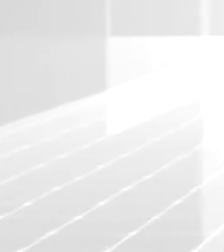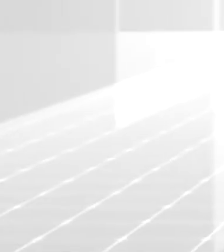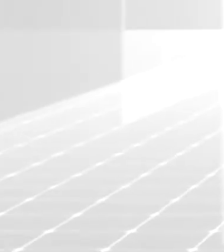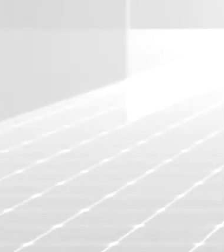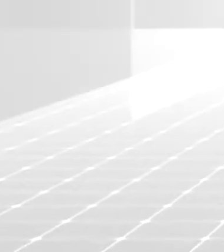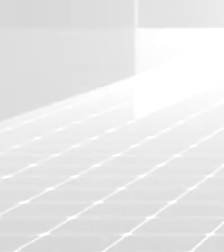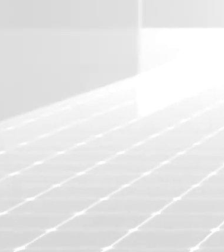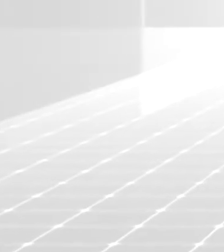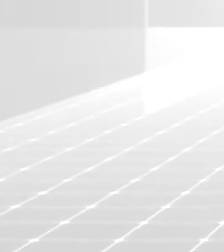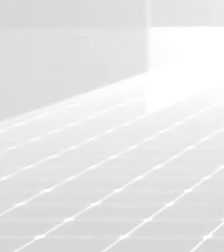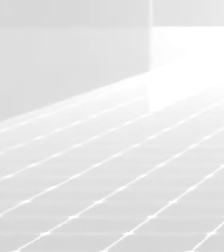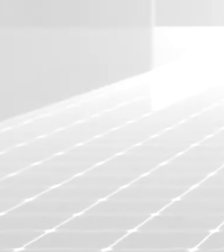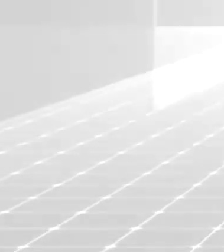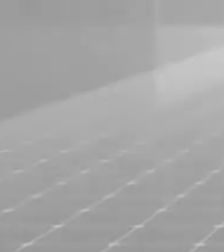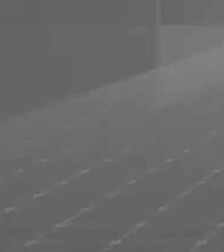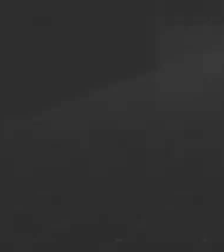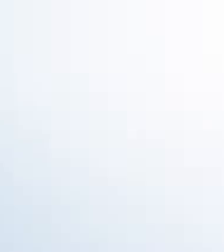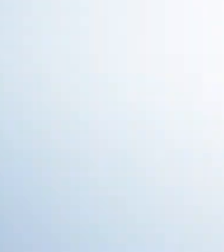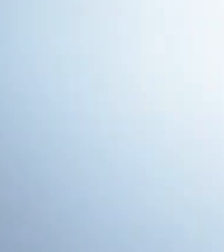Монгол банк үзүүлж байна.